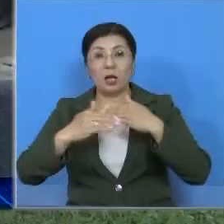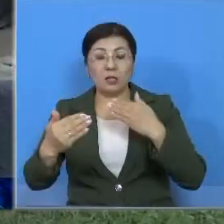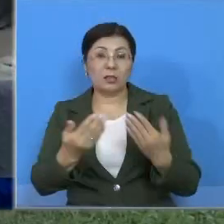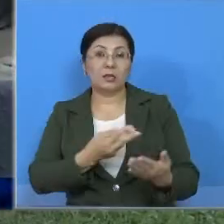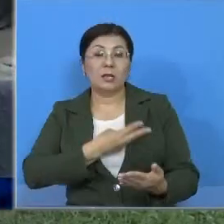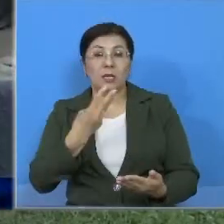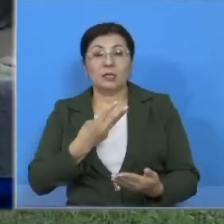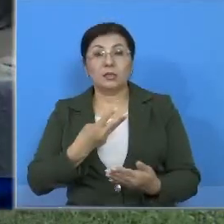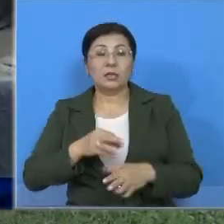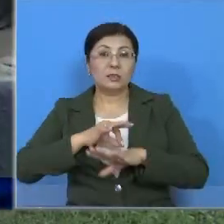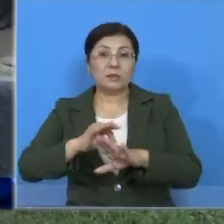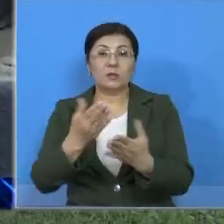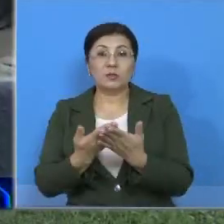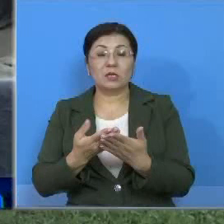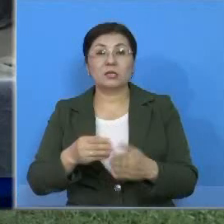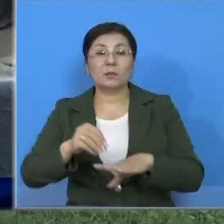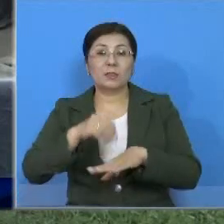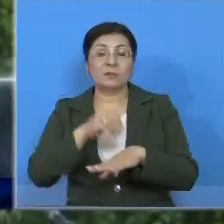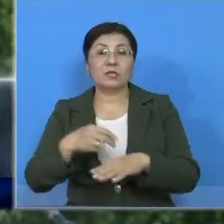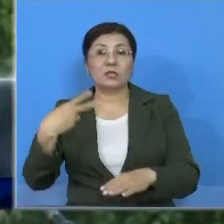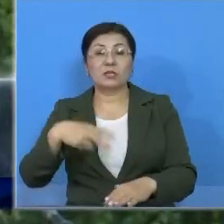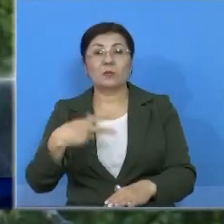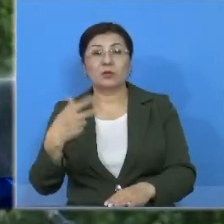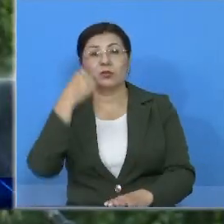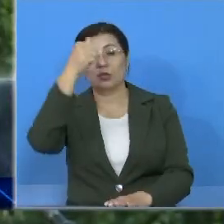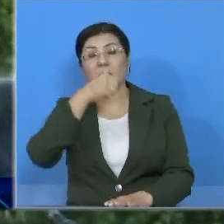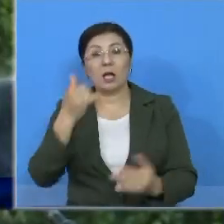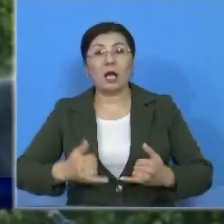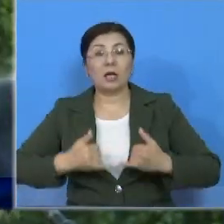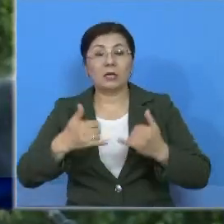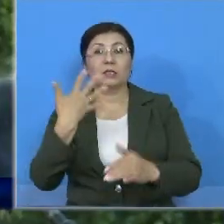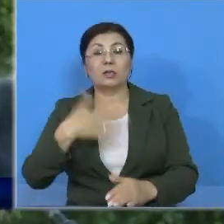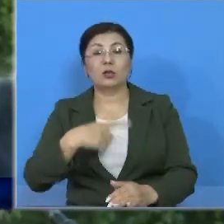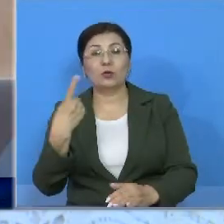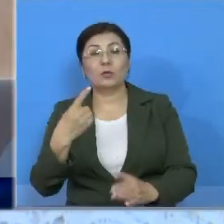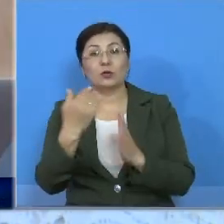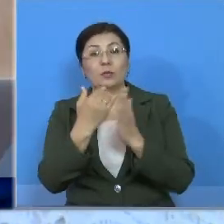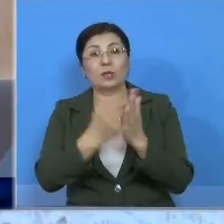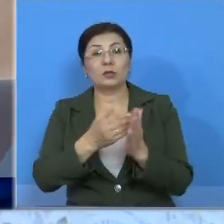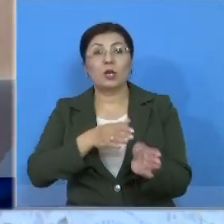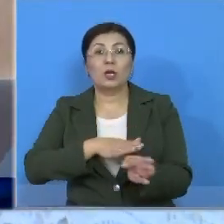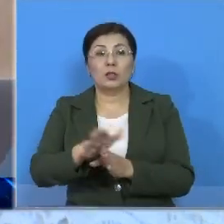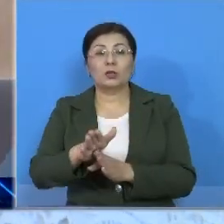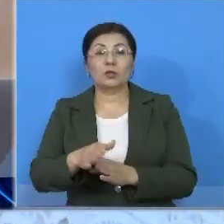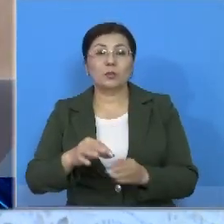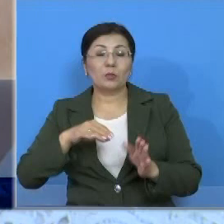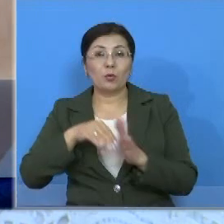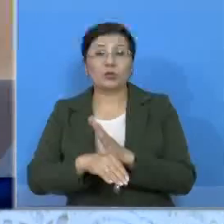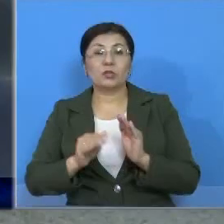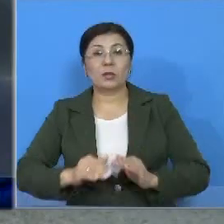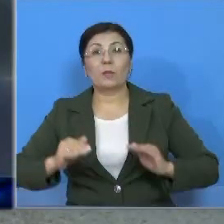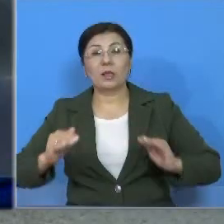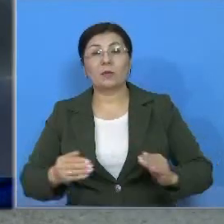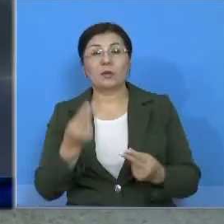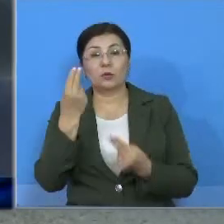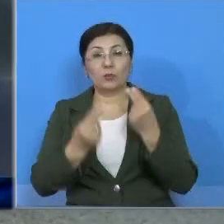өтінішін жеткізді. Осыған сәйкес аудан басшысы 2023 жылға арналған 51 жобаны жүзеге асыру көзделгенін, оның ішінде балалар мен